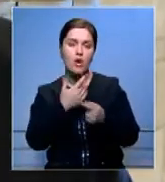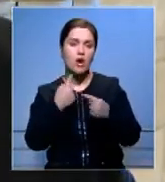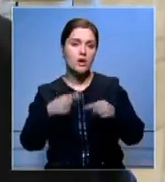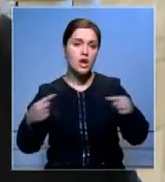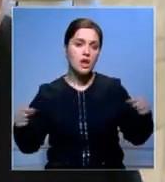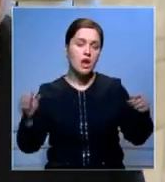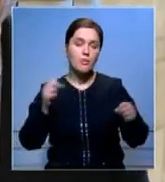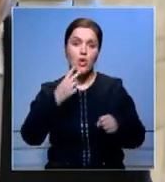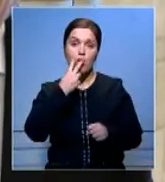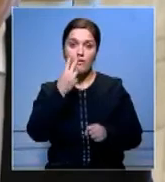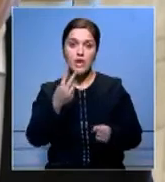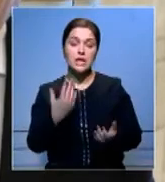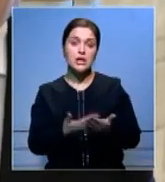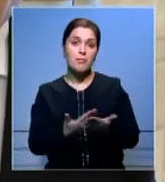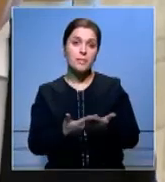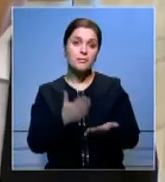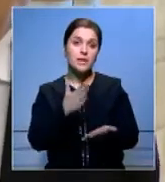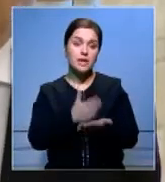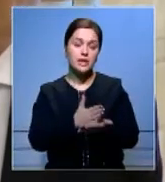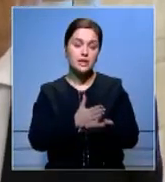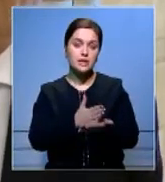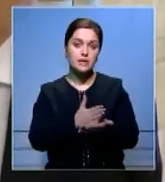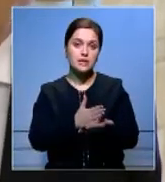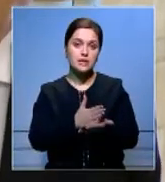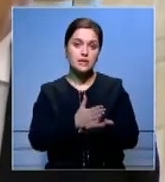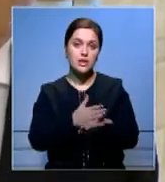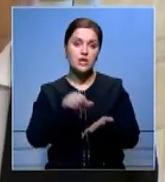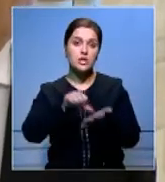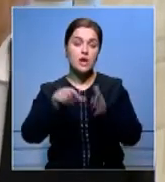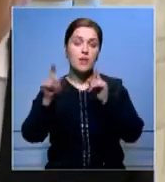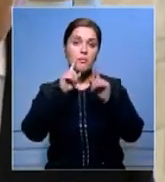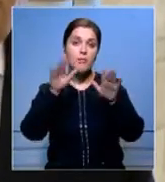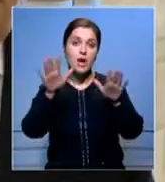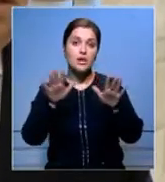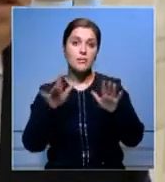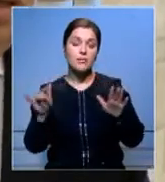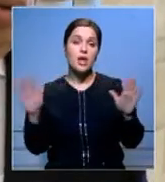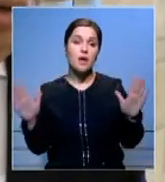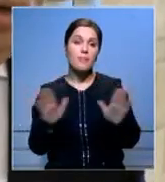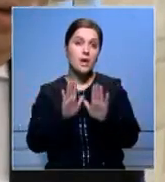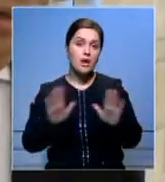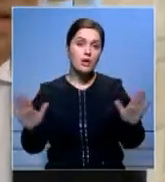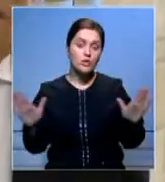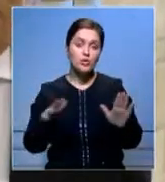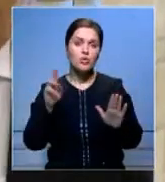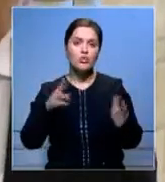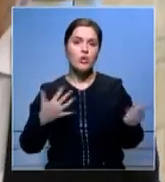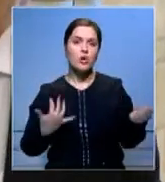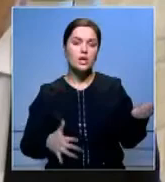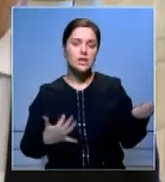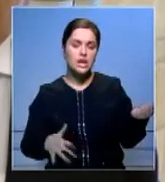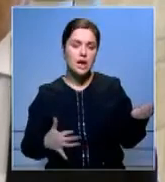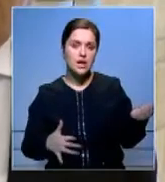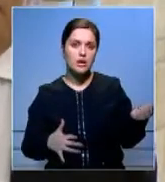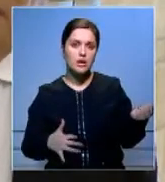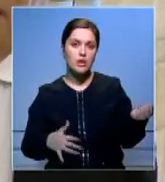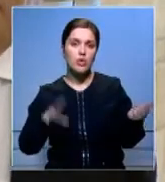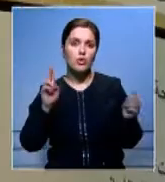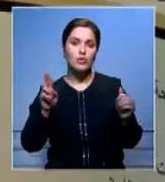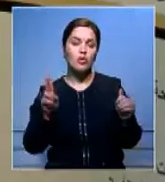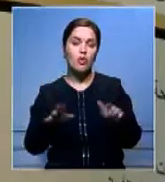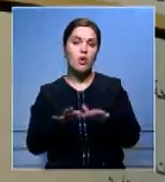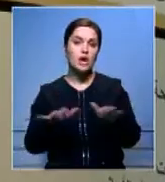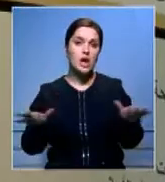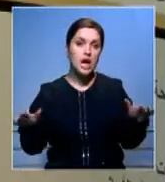видеть здесь. Например, есть члены парламента, что они поют, такие, которые играют на гитаре, играют на